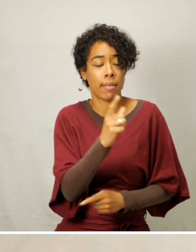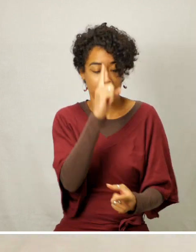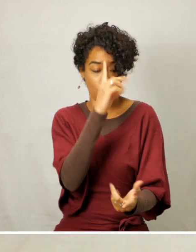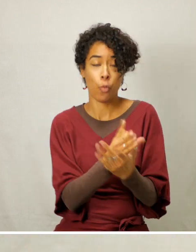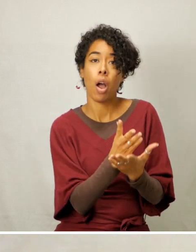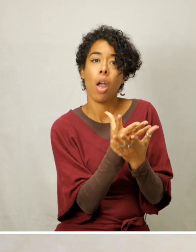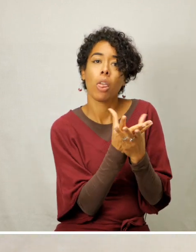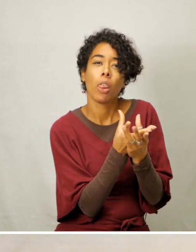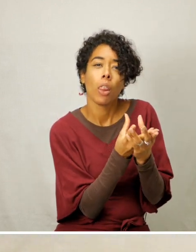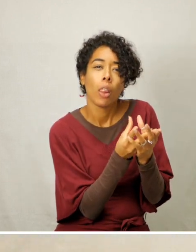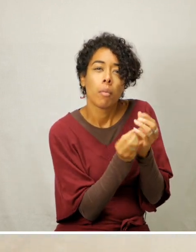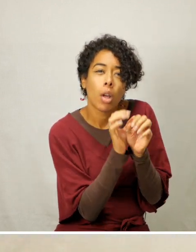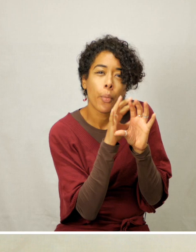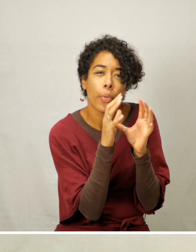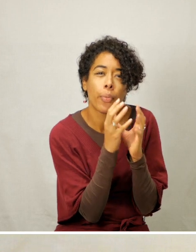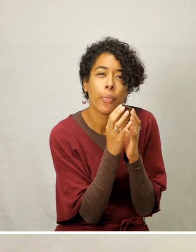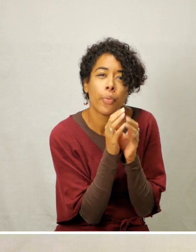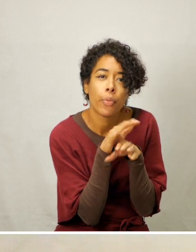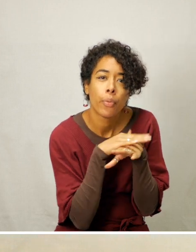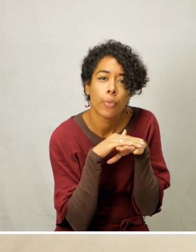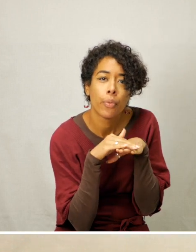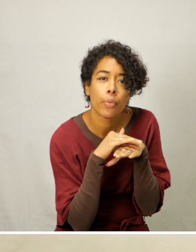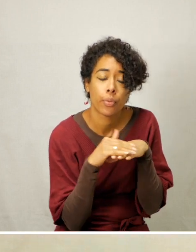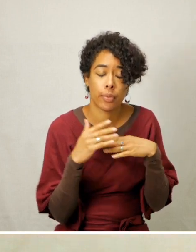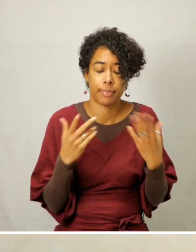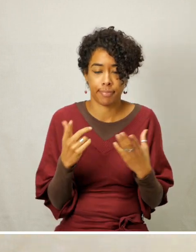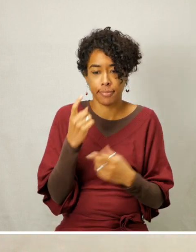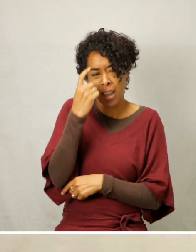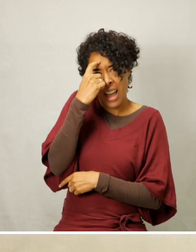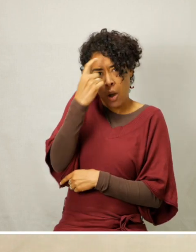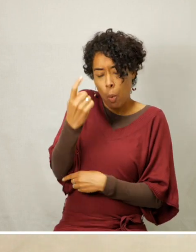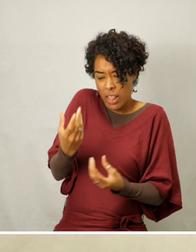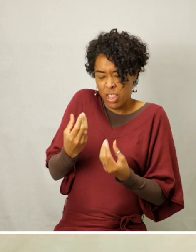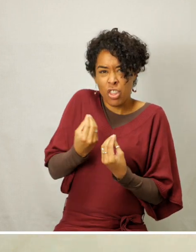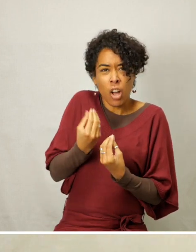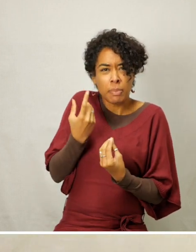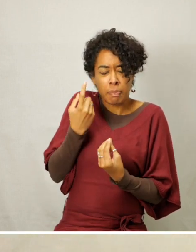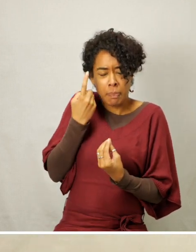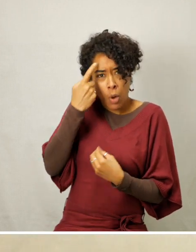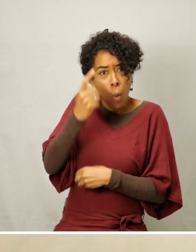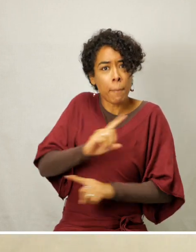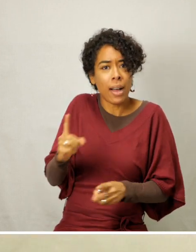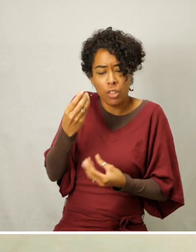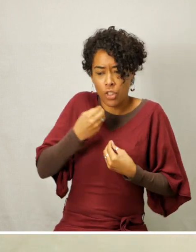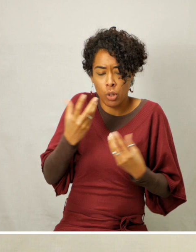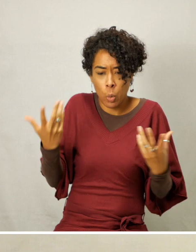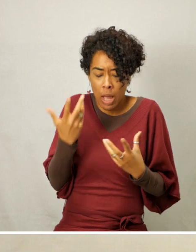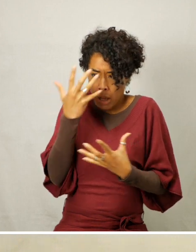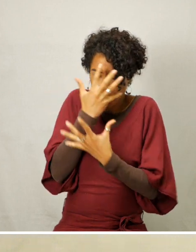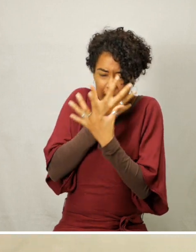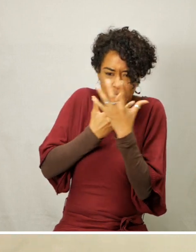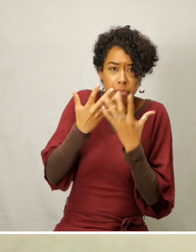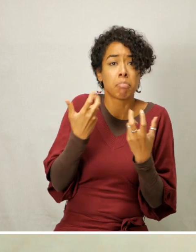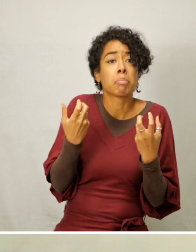donc, vient comment? Elle vient troubler notre compréhension terre à terre à cause d'un événement qu'on est en train de vivre. Tu es